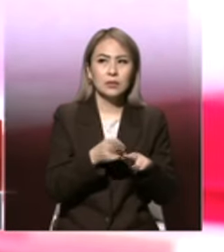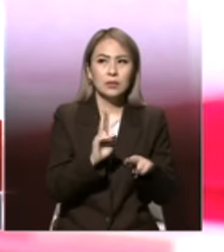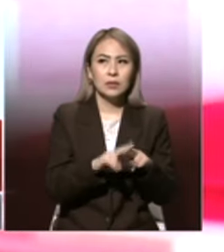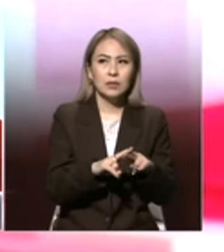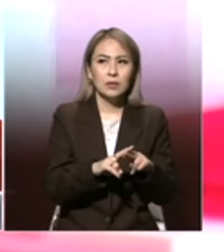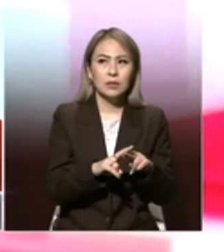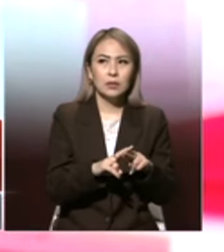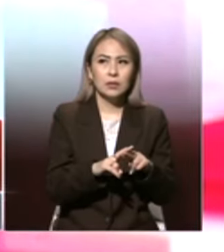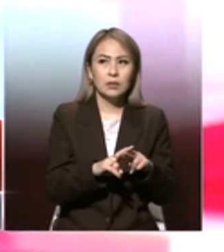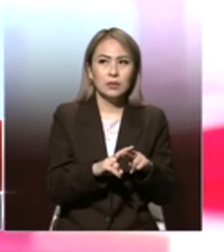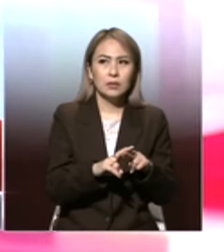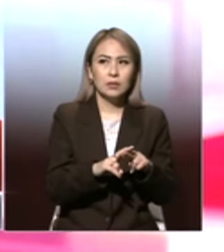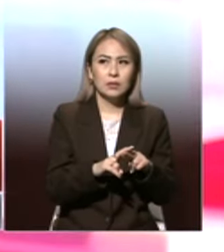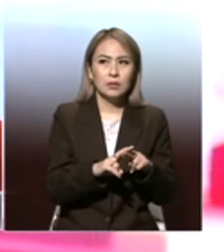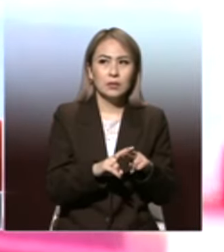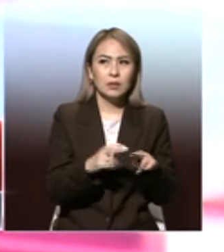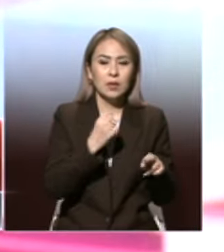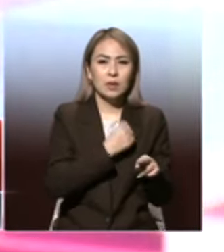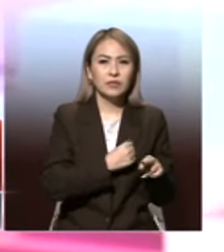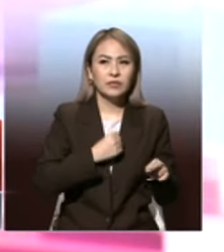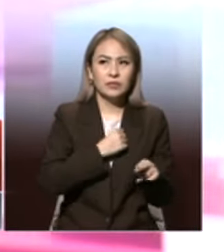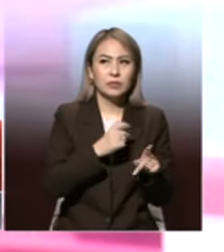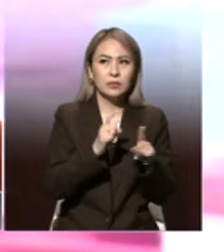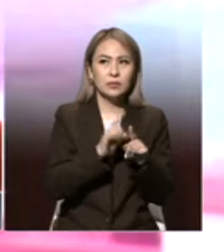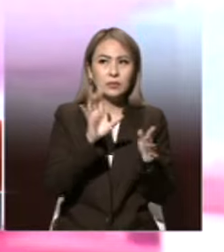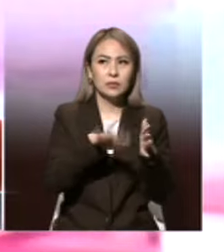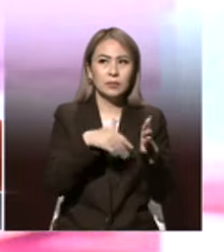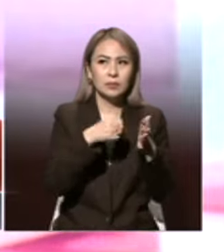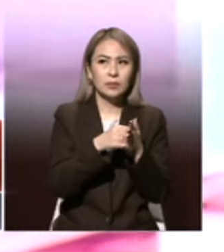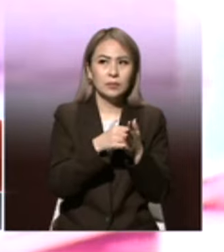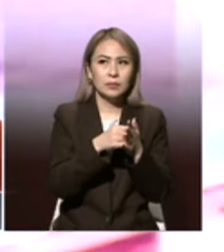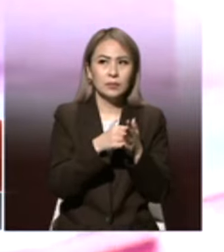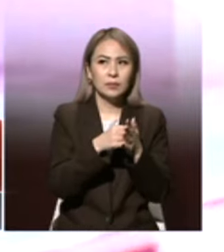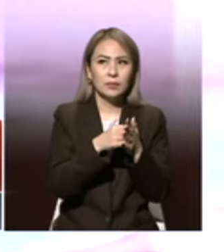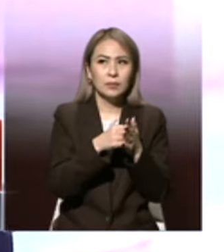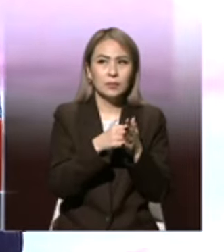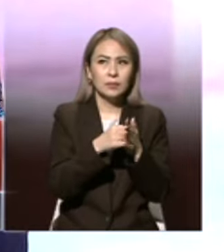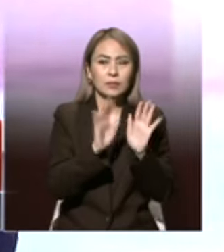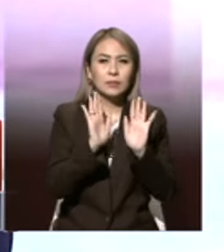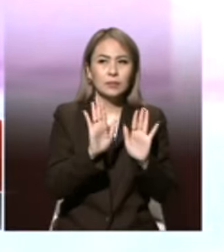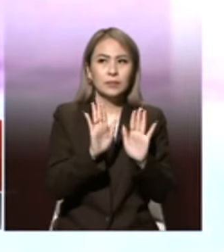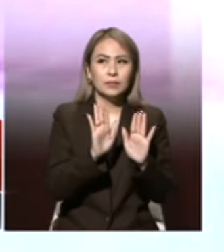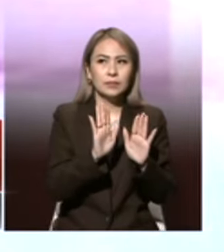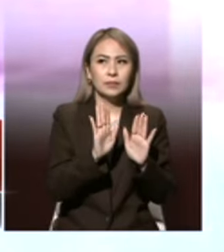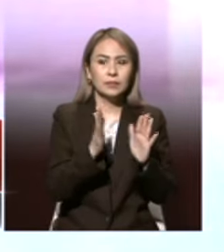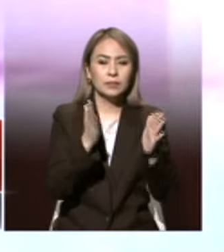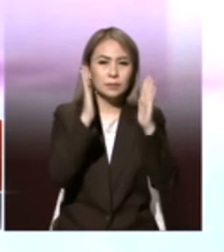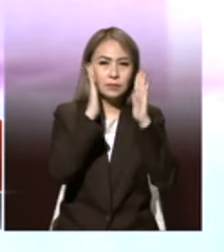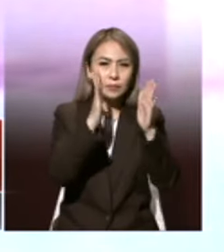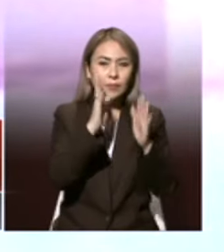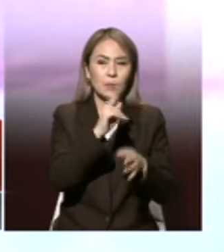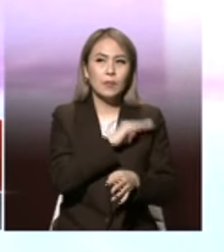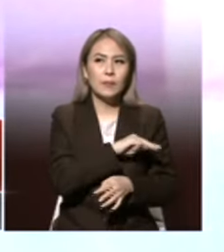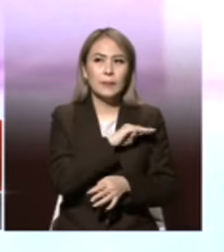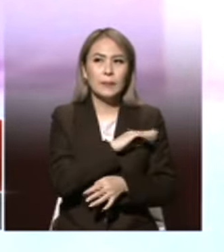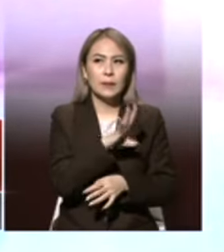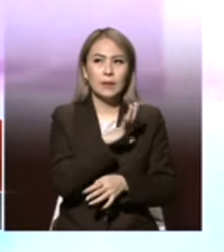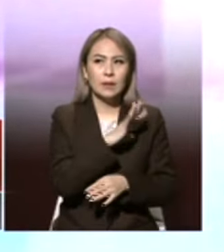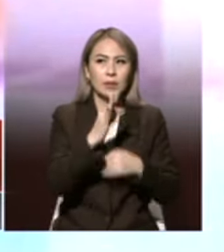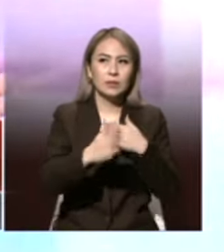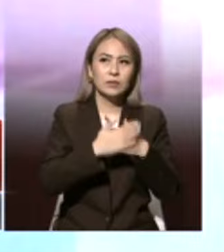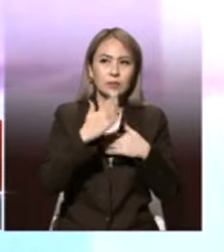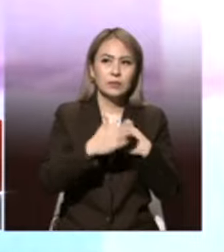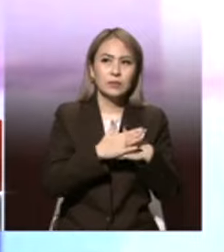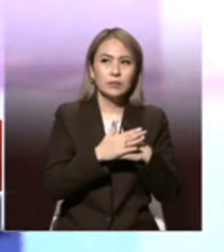иә, ол агрессорлармен, біз осы уақытқа дейін агрессорлармен біз тек қана репрессивтік тұрғыда ғана жұмыс жасап келдік. Оларды